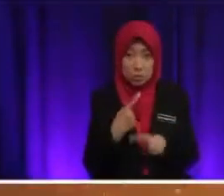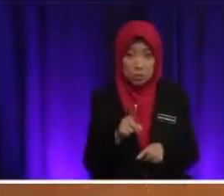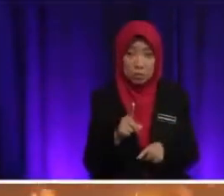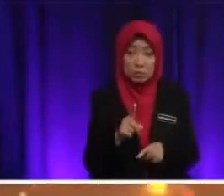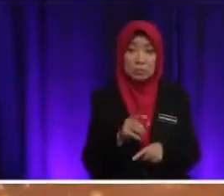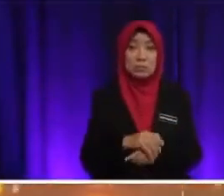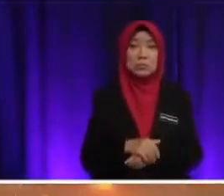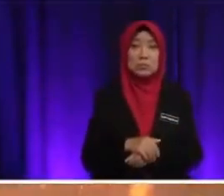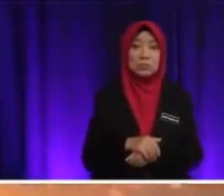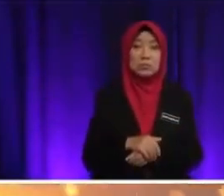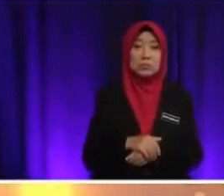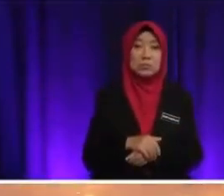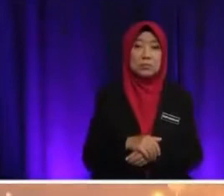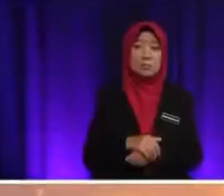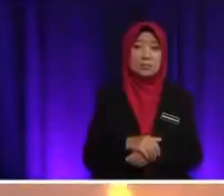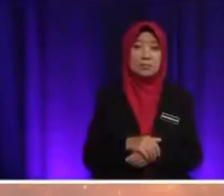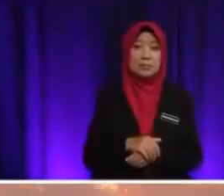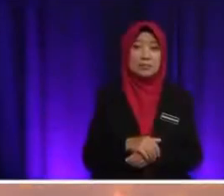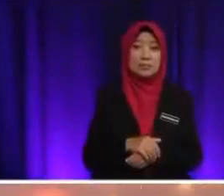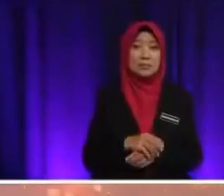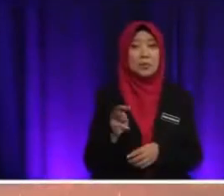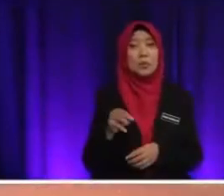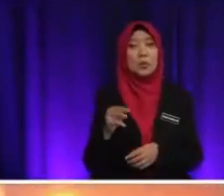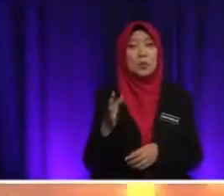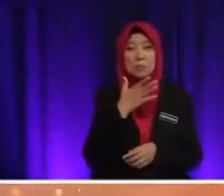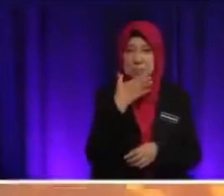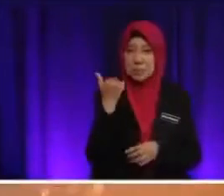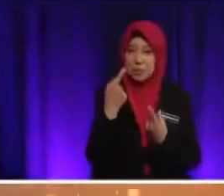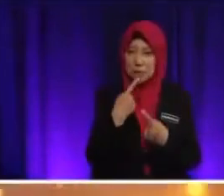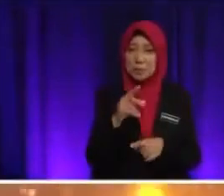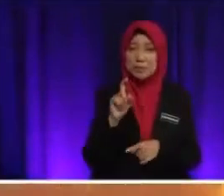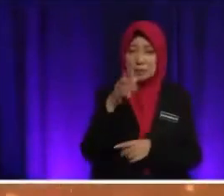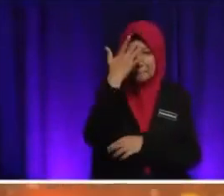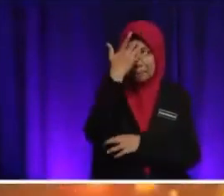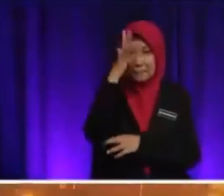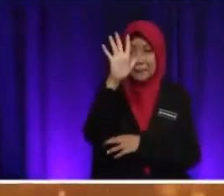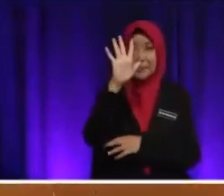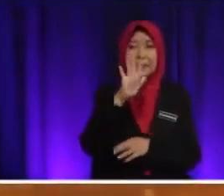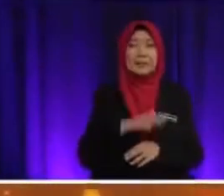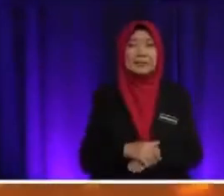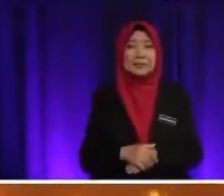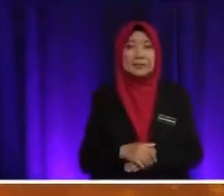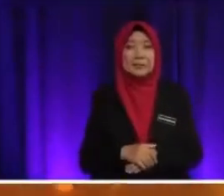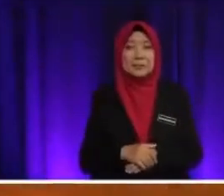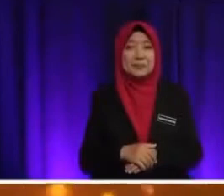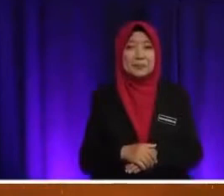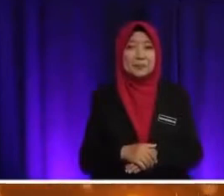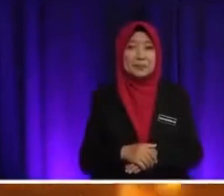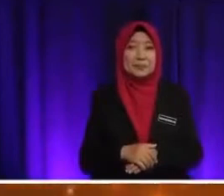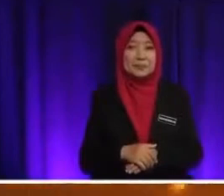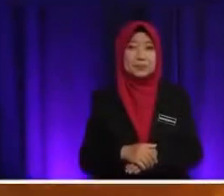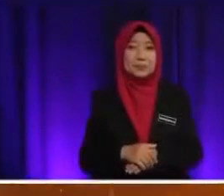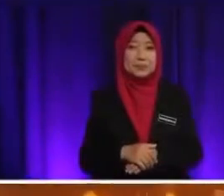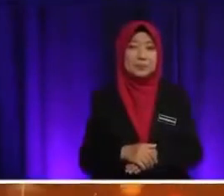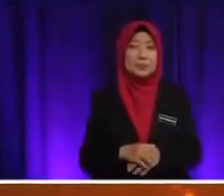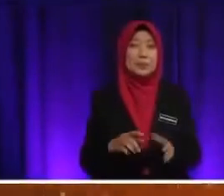anda, mesti best punya. Betul, kan? Tapi saya hebat jawapannya. Pasti duk jawab tu kan? Betul, kat luar sana. Okey, silakan. Fitri?